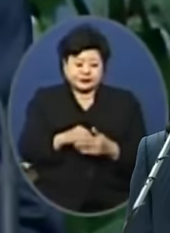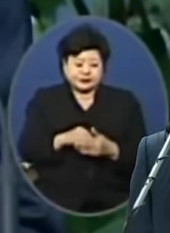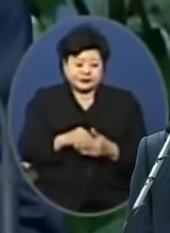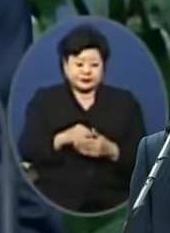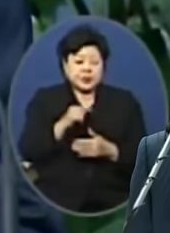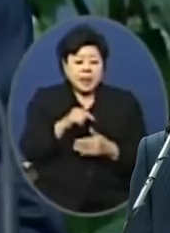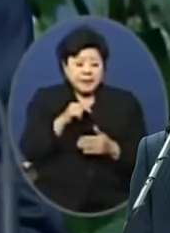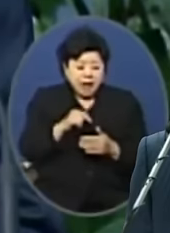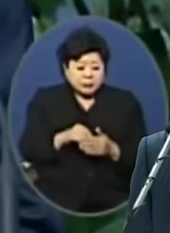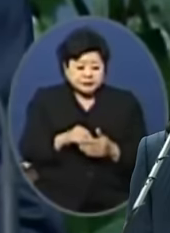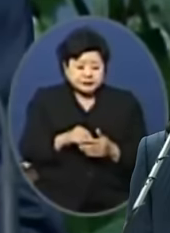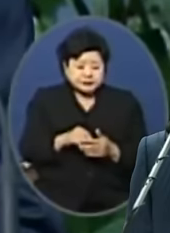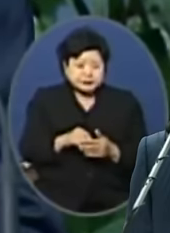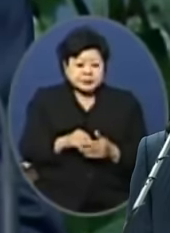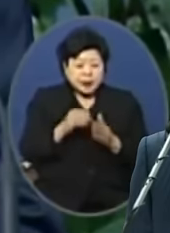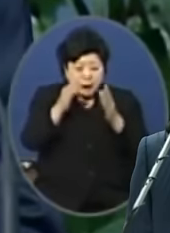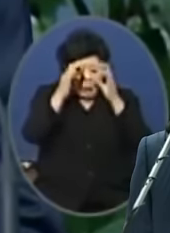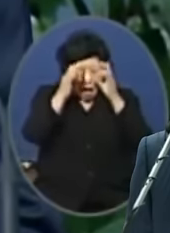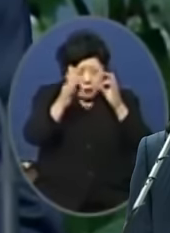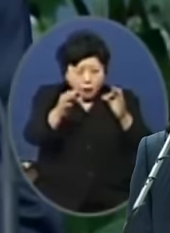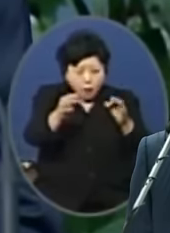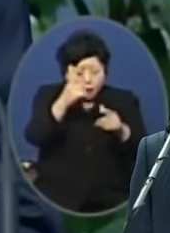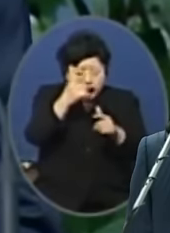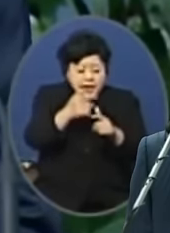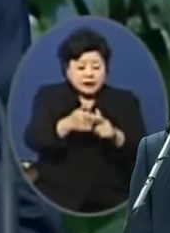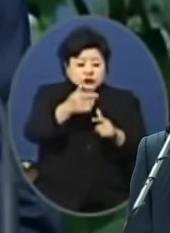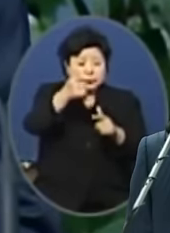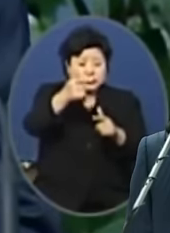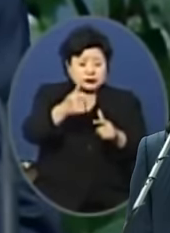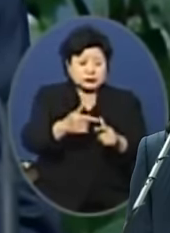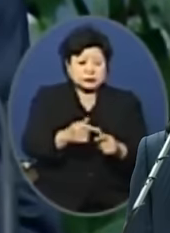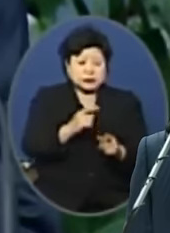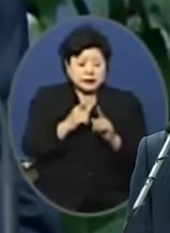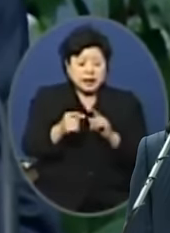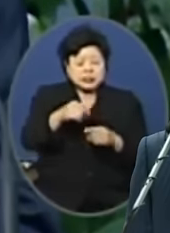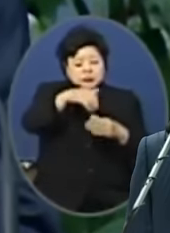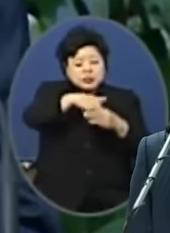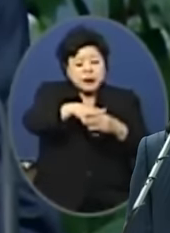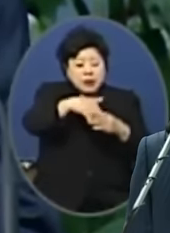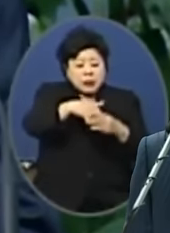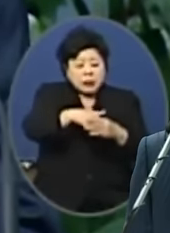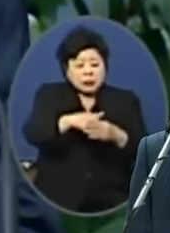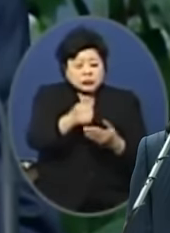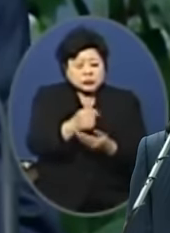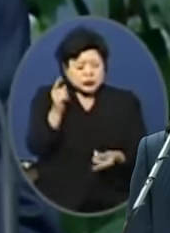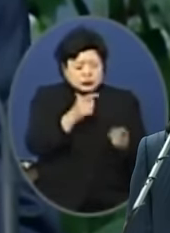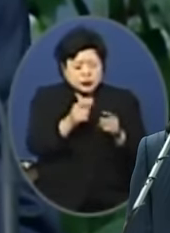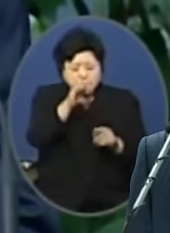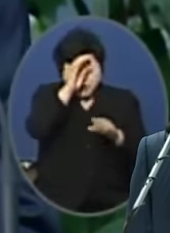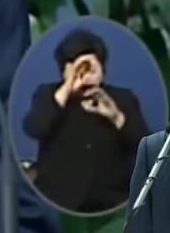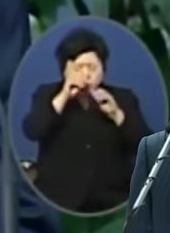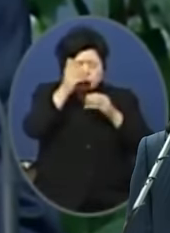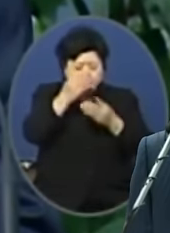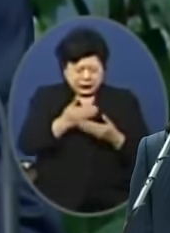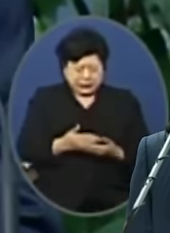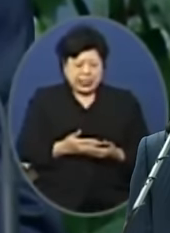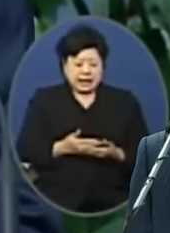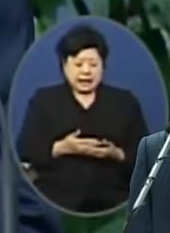내 마음을 바라보고 예수님이 하신 말씀을 심어라. 제가 채찍에 맞음으로 내가 나음을